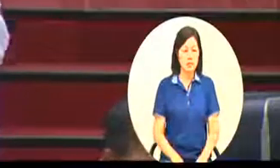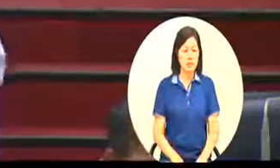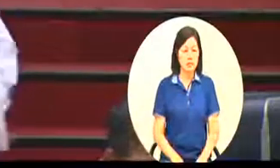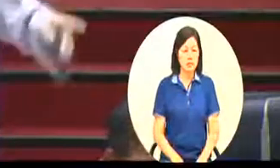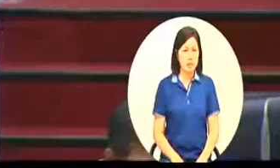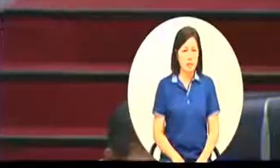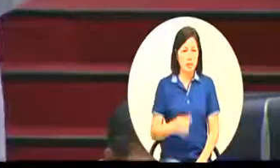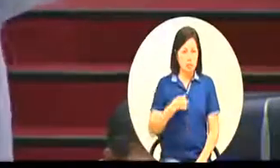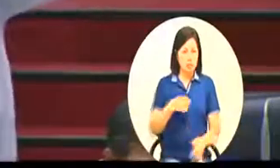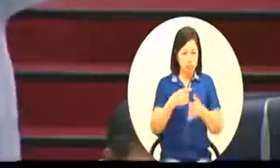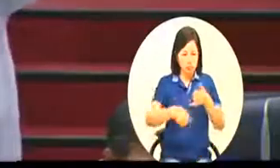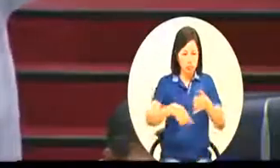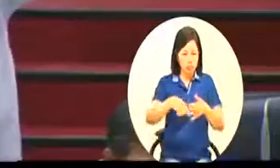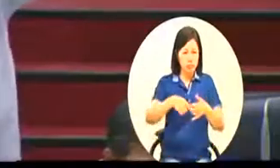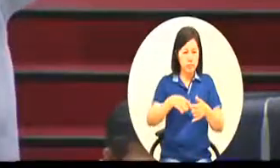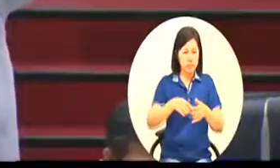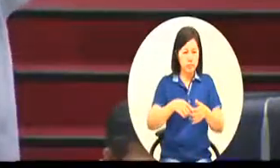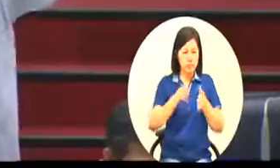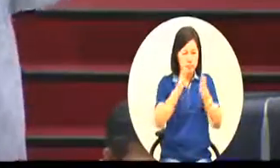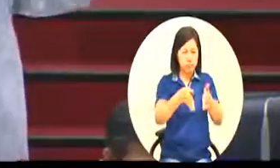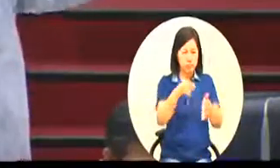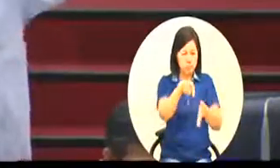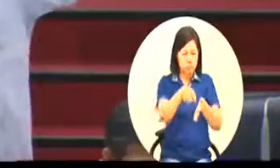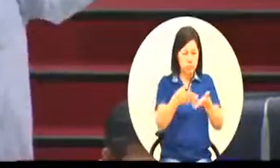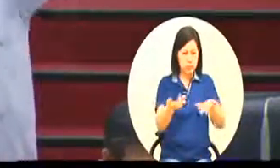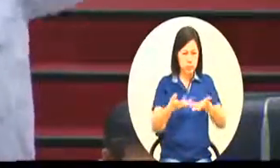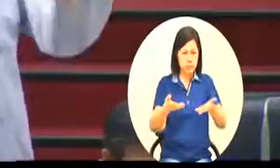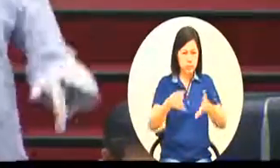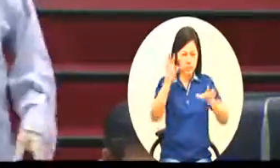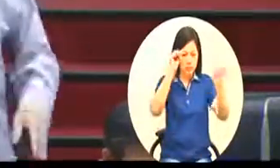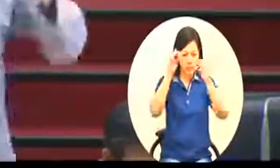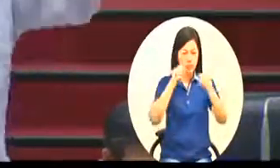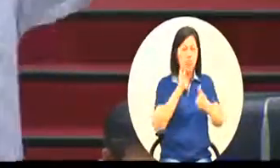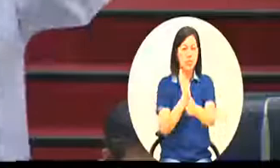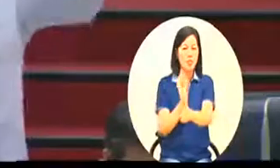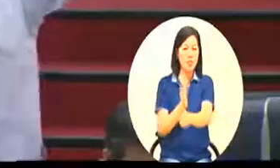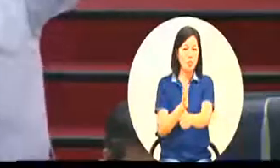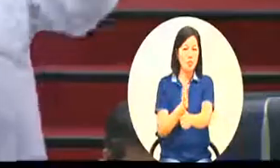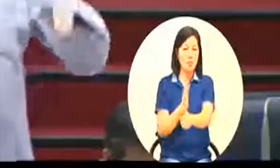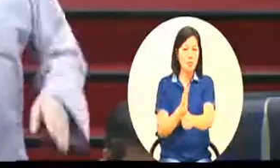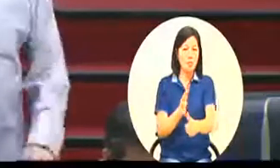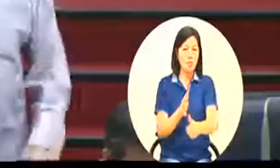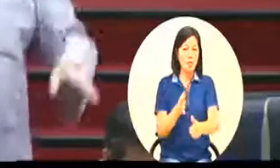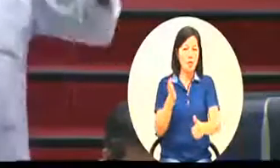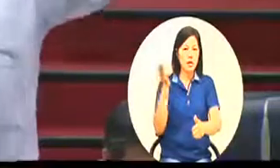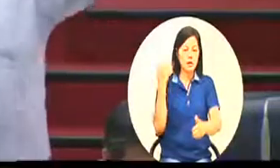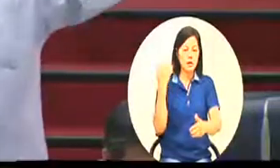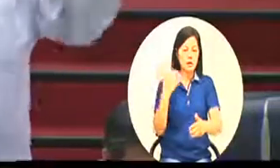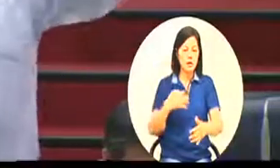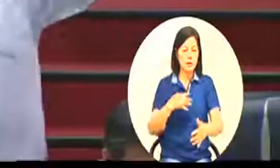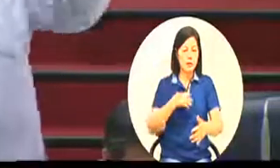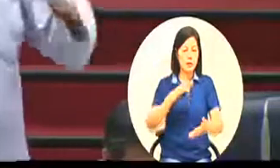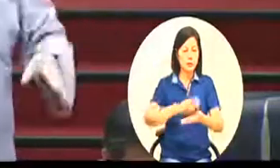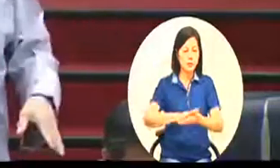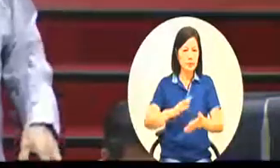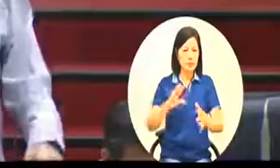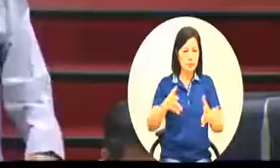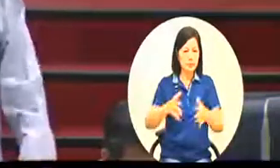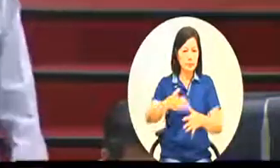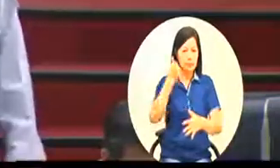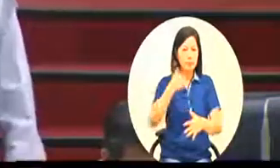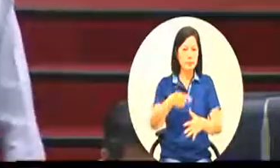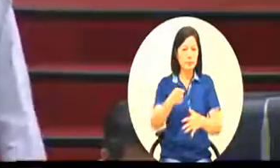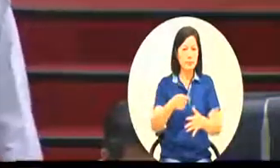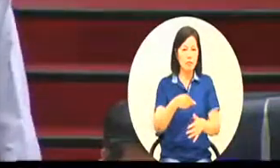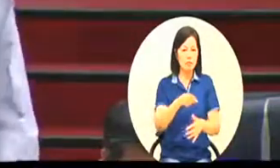色拜托这个案，这个资料你替我问看嘛咧。啊，比总统比较安尼啦，啊是无带着水族囡仔就